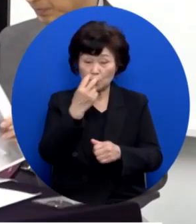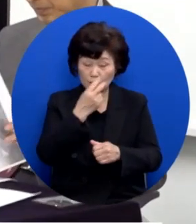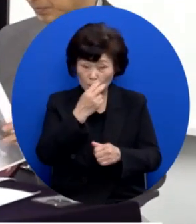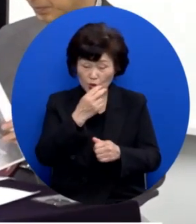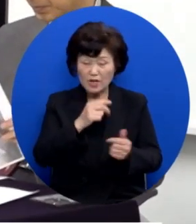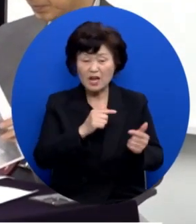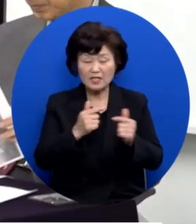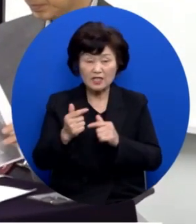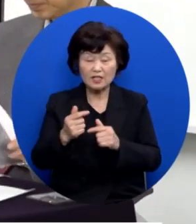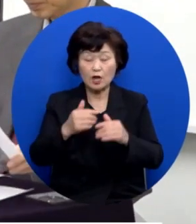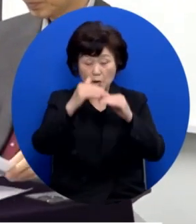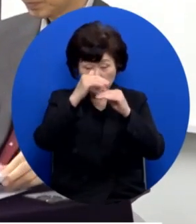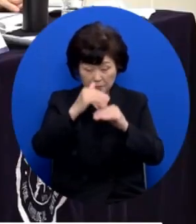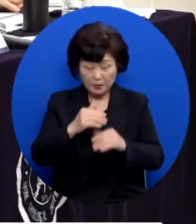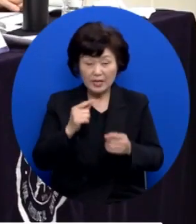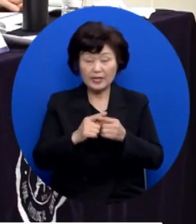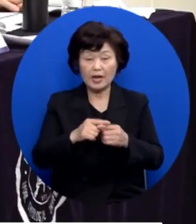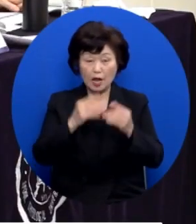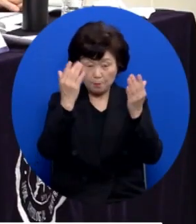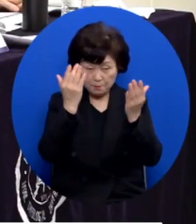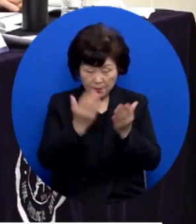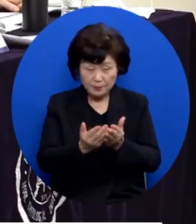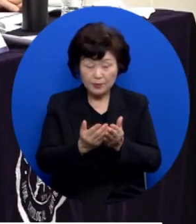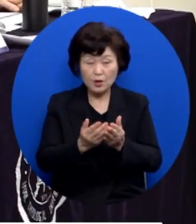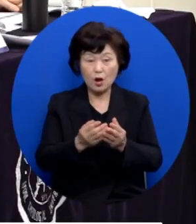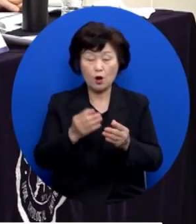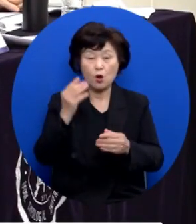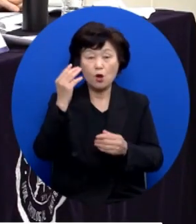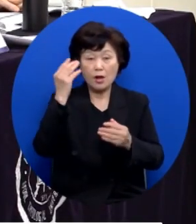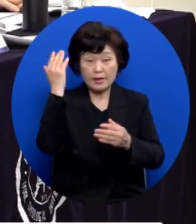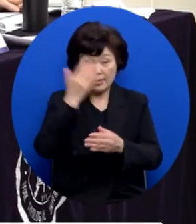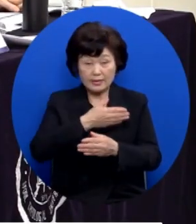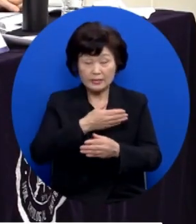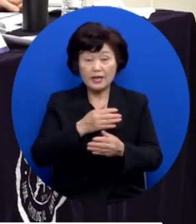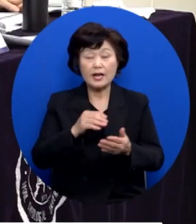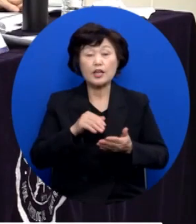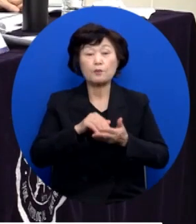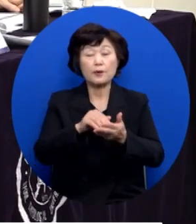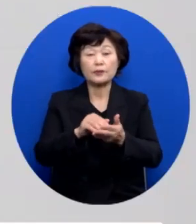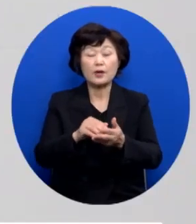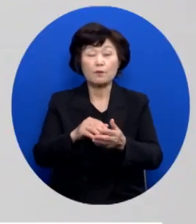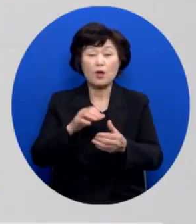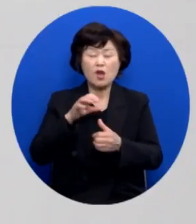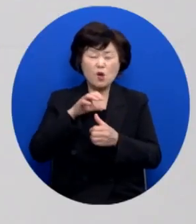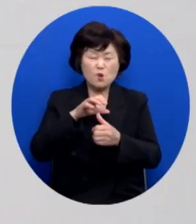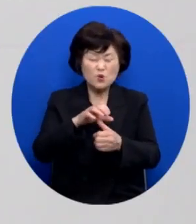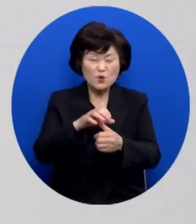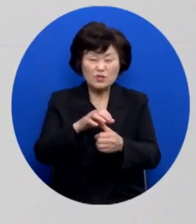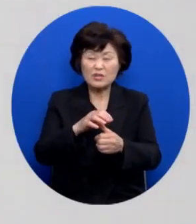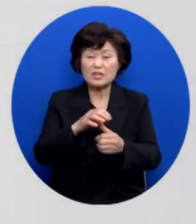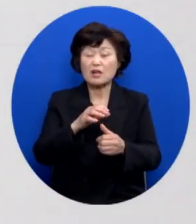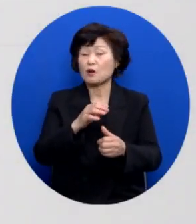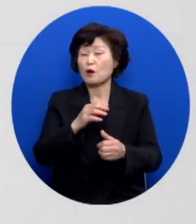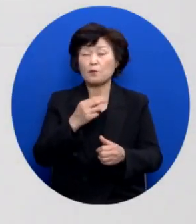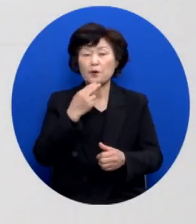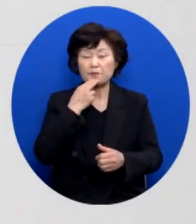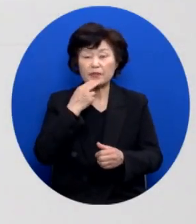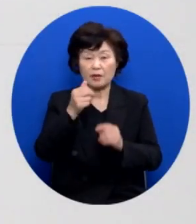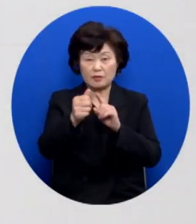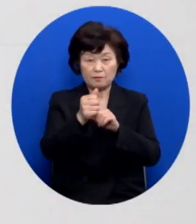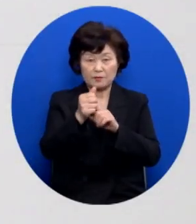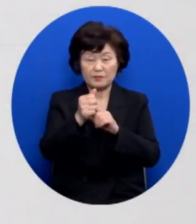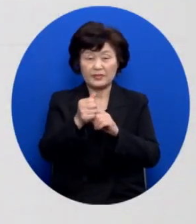규정과 절차에 따라 적법하고 투명했다며 지속적인 억압이 있었다는 박 교수의 주장을